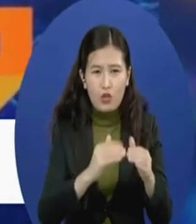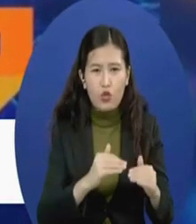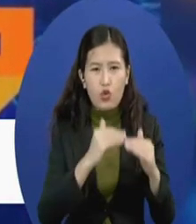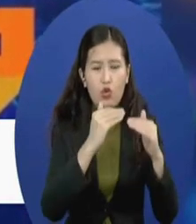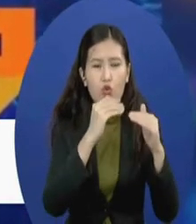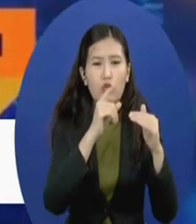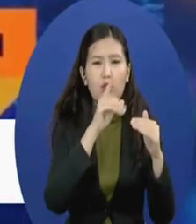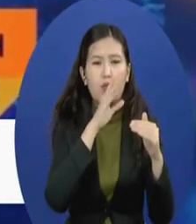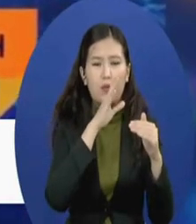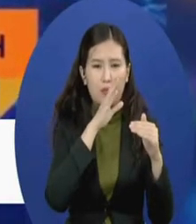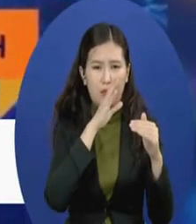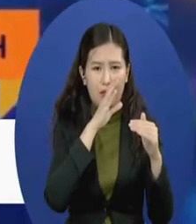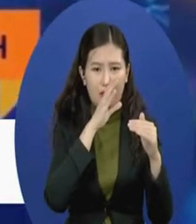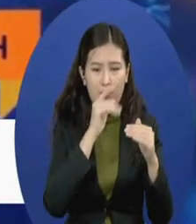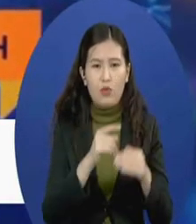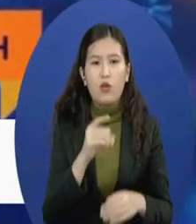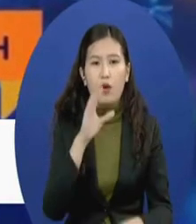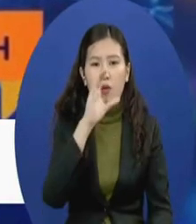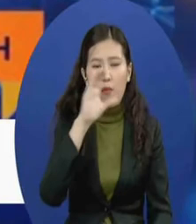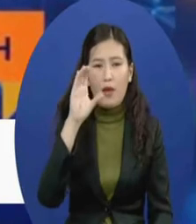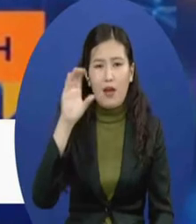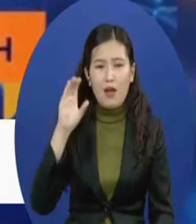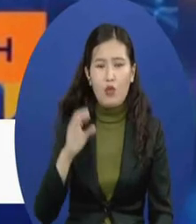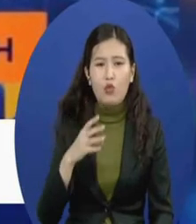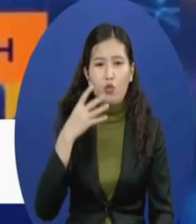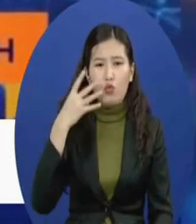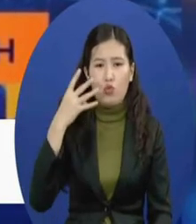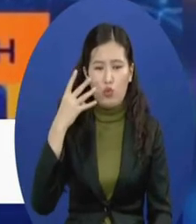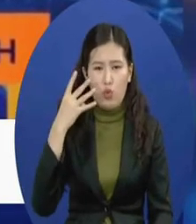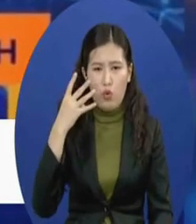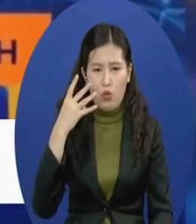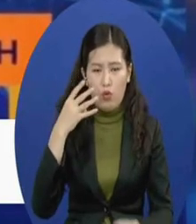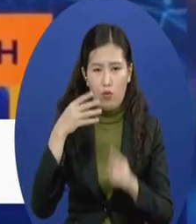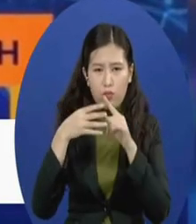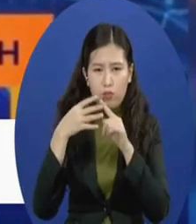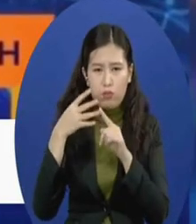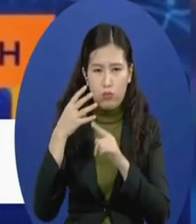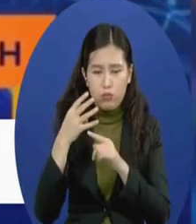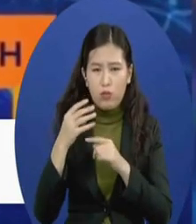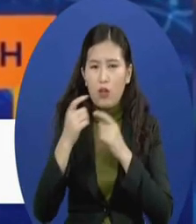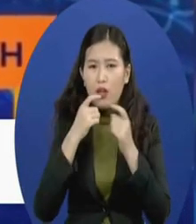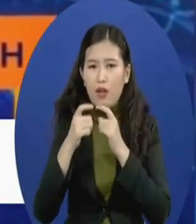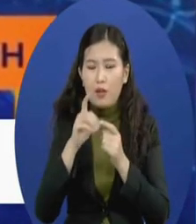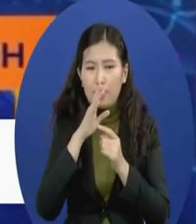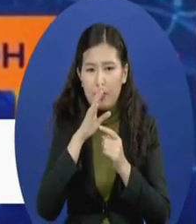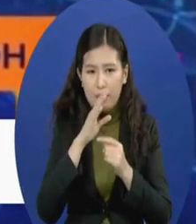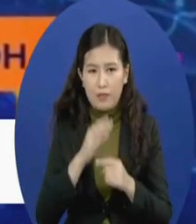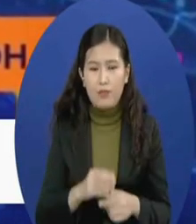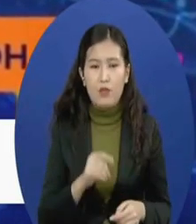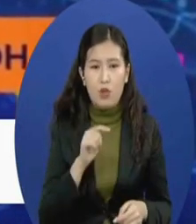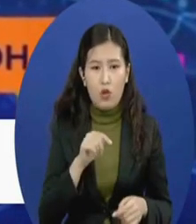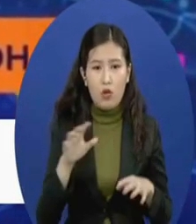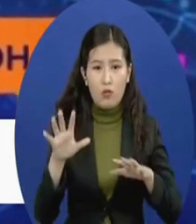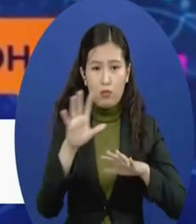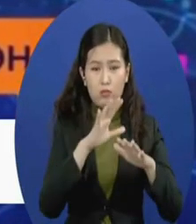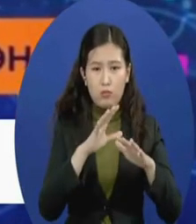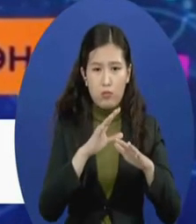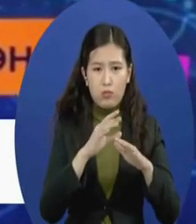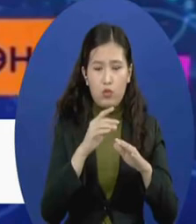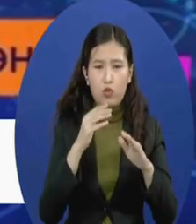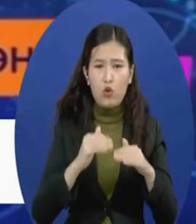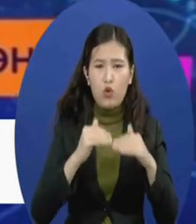цахим салбар хуралдаан хэлэлцүүлэг болно. Мөн энэ үеэр хөрөнгө оруулалт шаардлагатай хөгжлийн төслийг